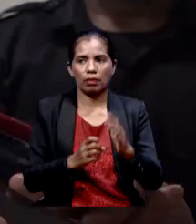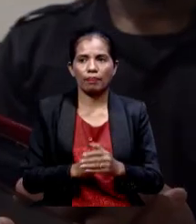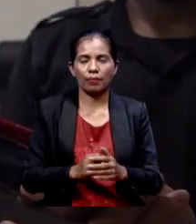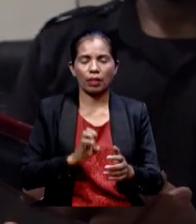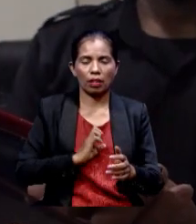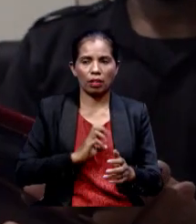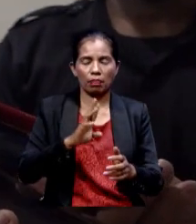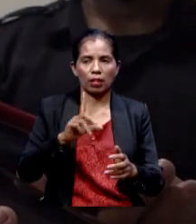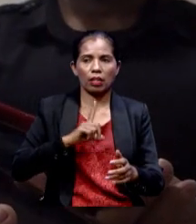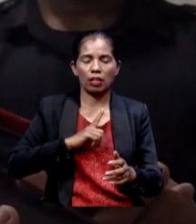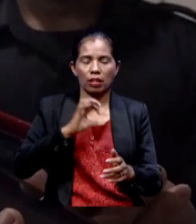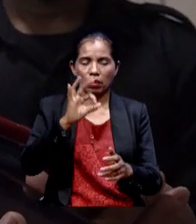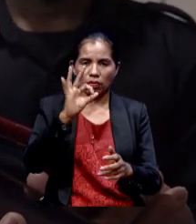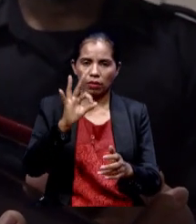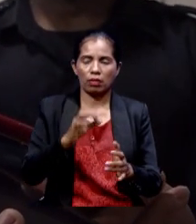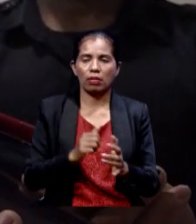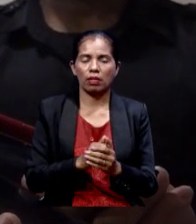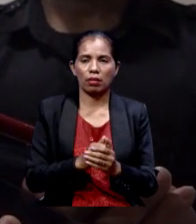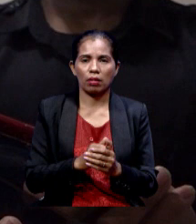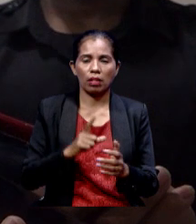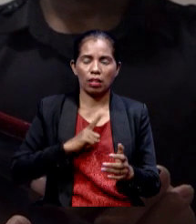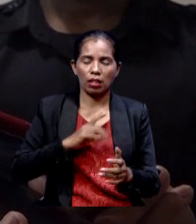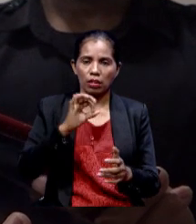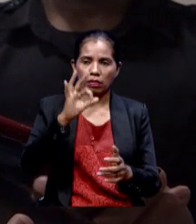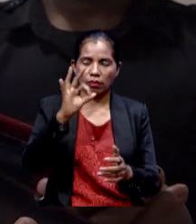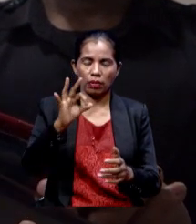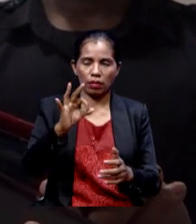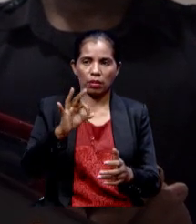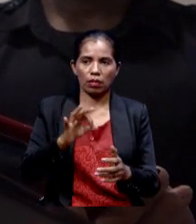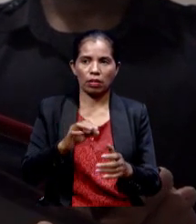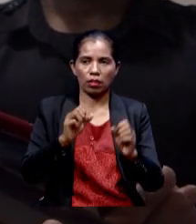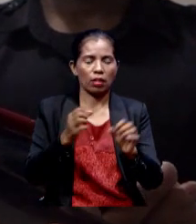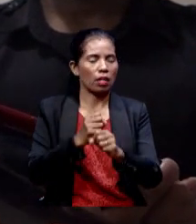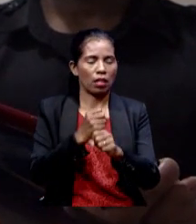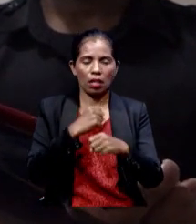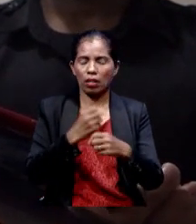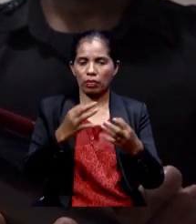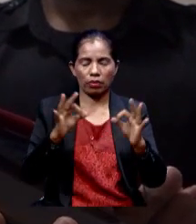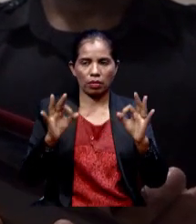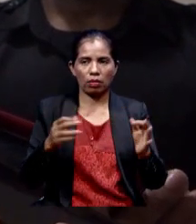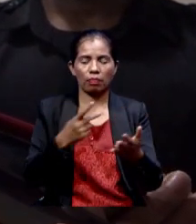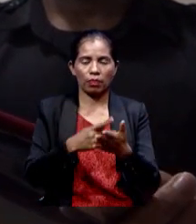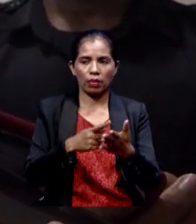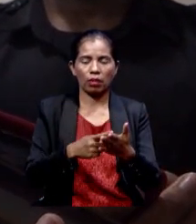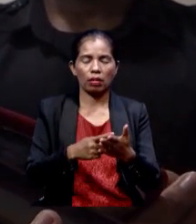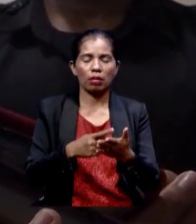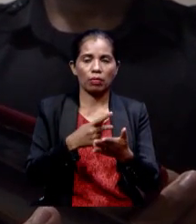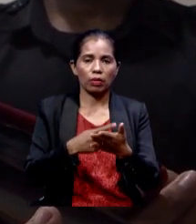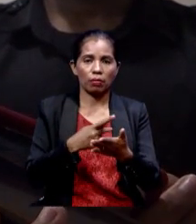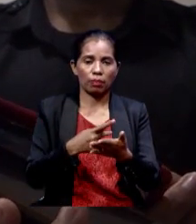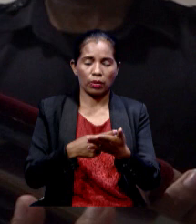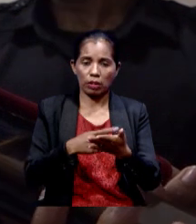ne parte leto foho ba hatu beliku ne tender hotuna tender launa ne proseto internasional. Agora dadok